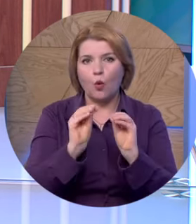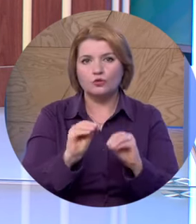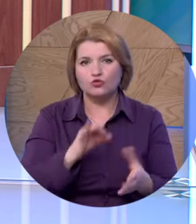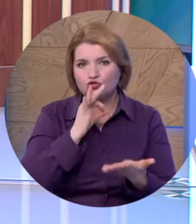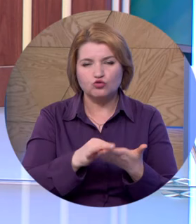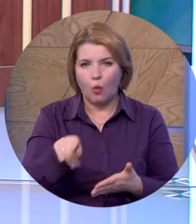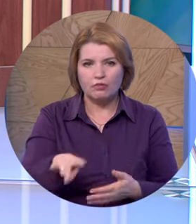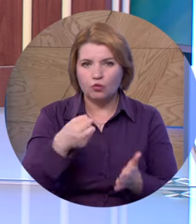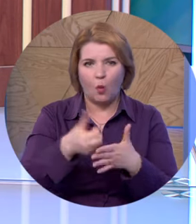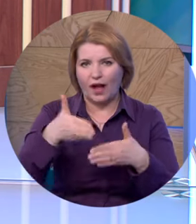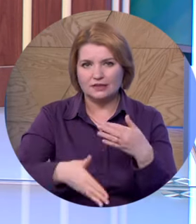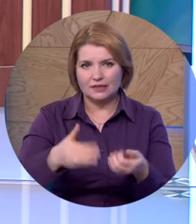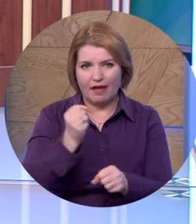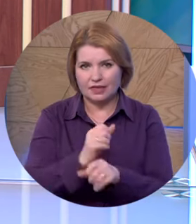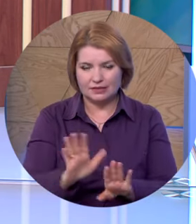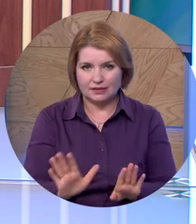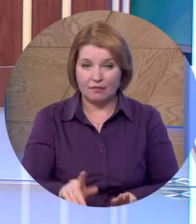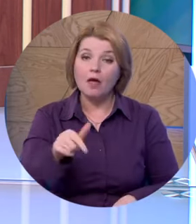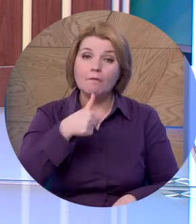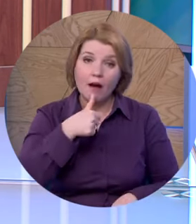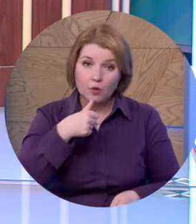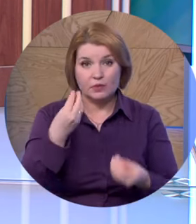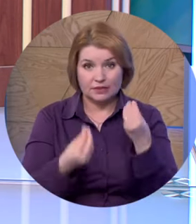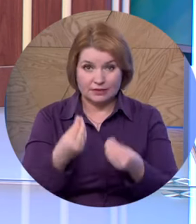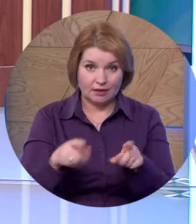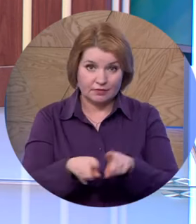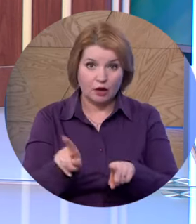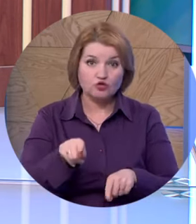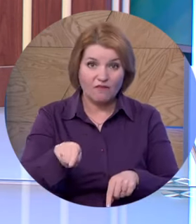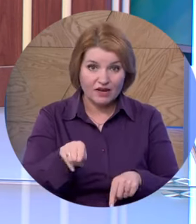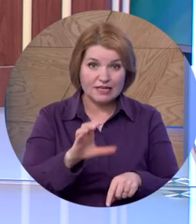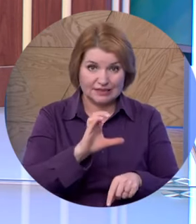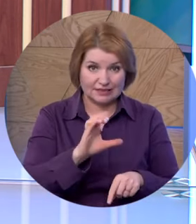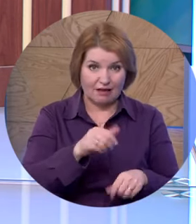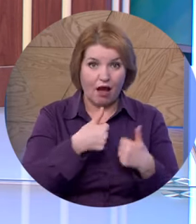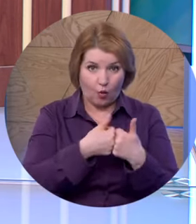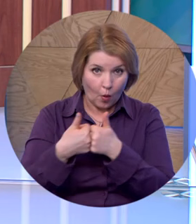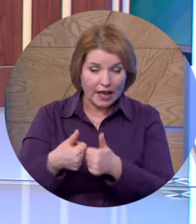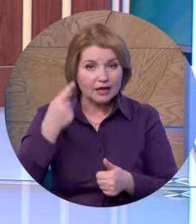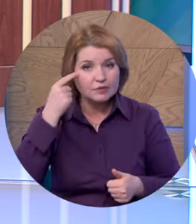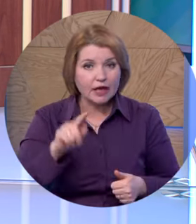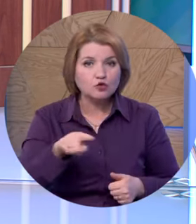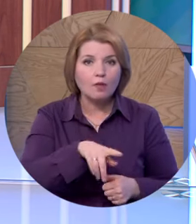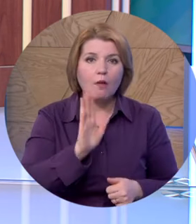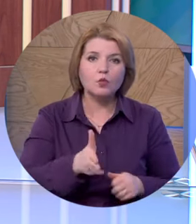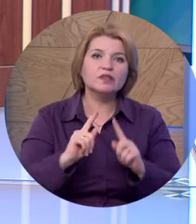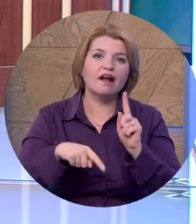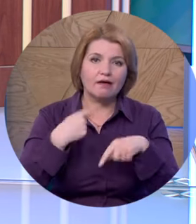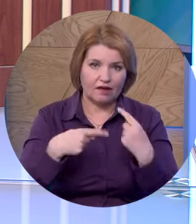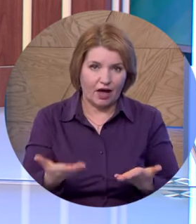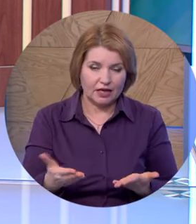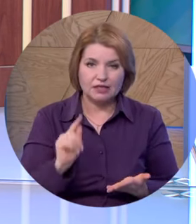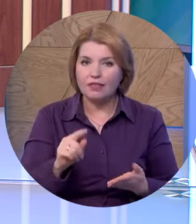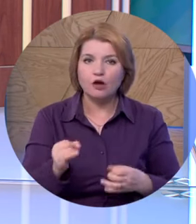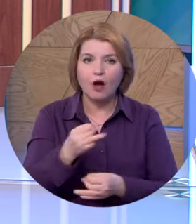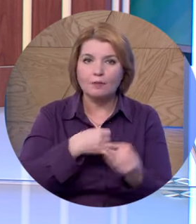там замечания по определенной теме, попробуйте сыграть в игру, что вы вместе с коллегами знаете, что она будет говорить, и даже не обязательно это